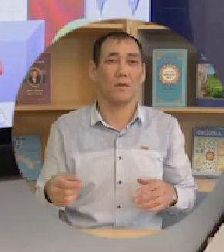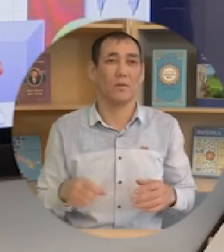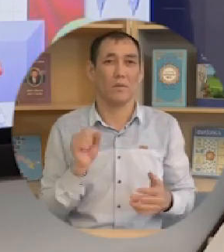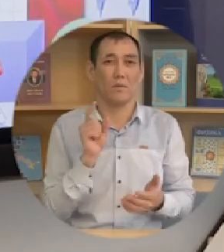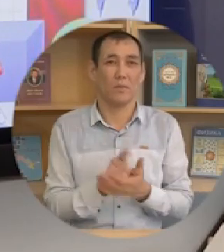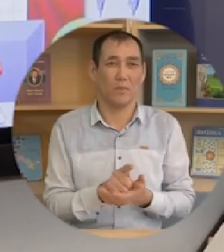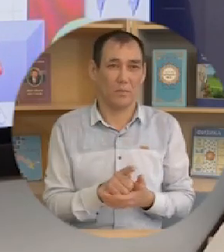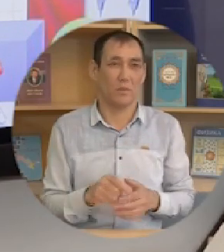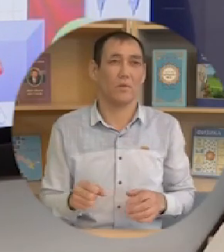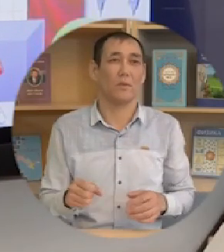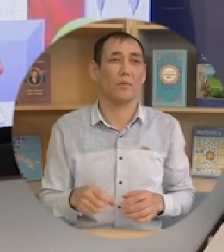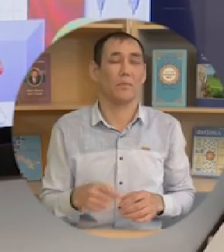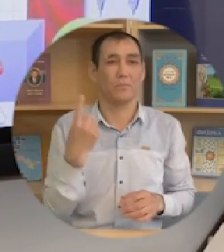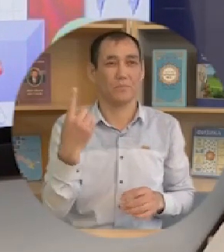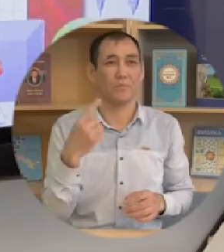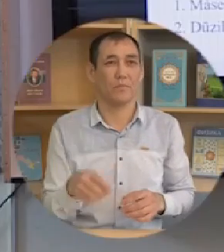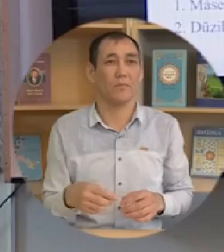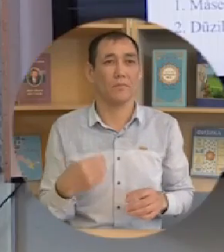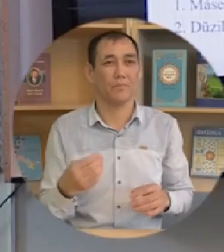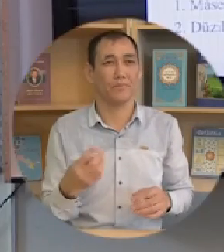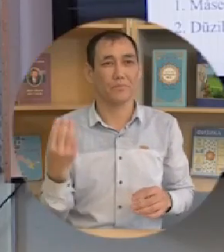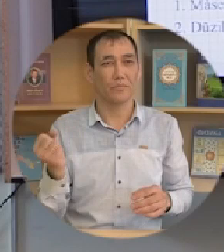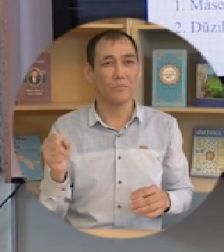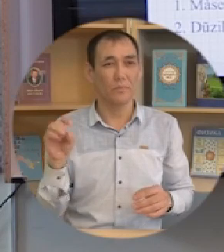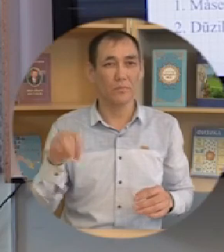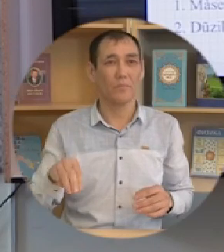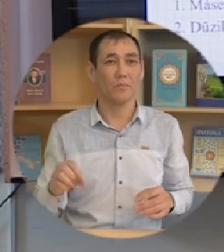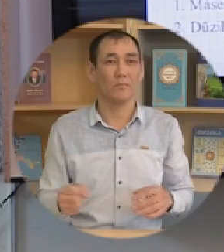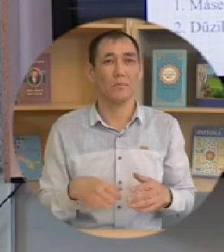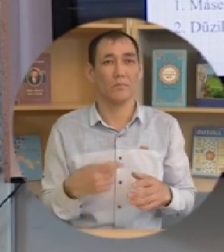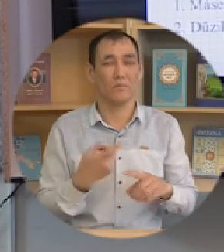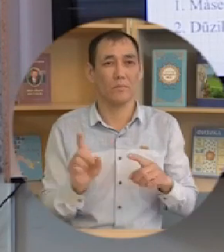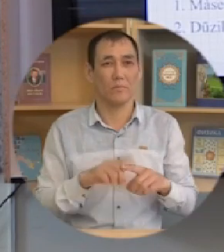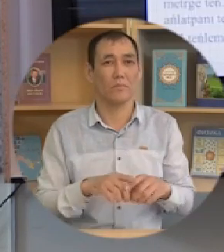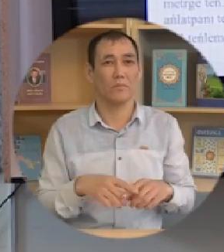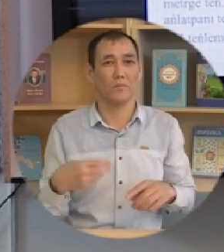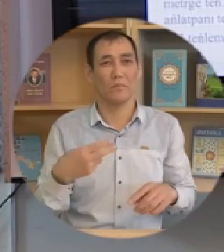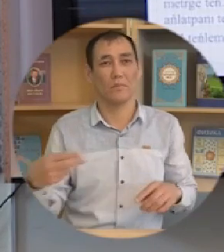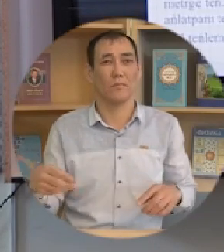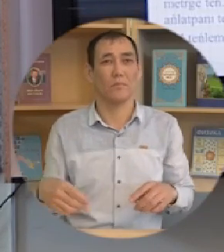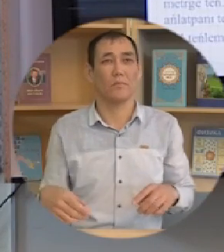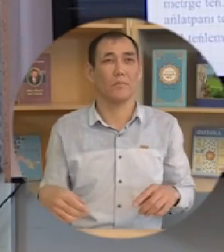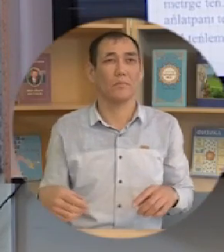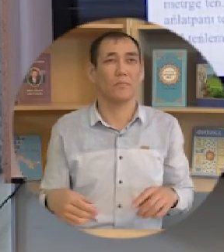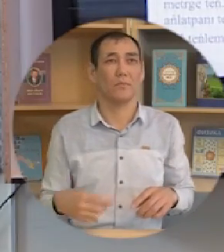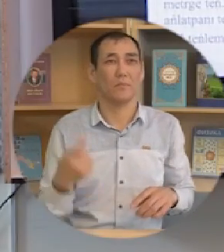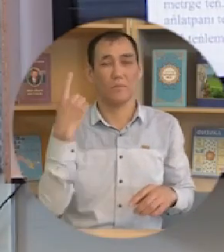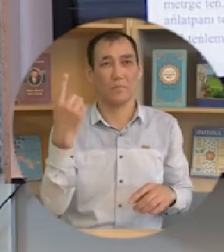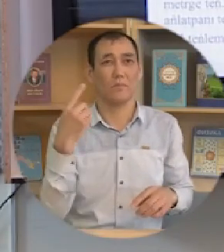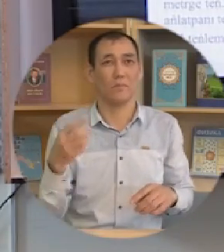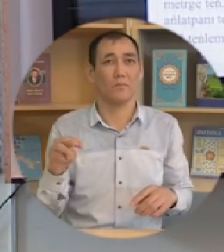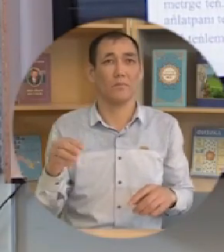шарты бойынша теңдемені түземіз. Һәм түзілген теңдемені шешеміз. Бірінші